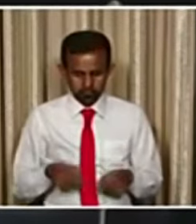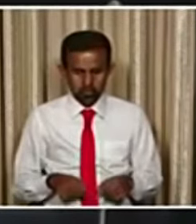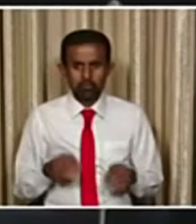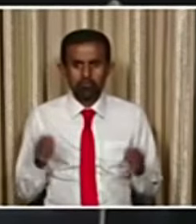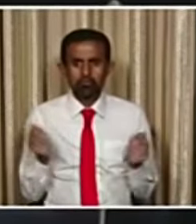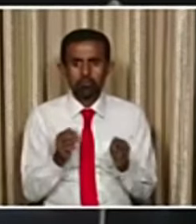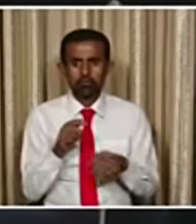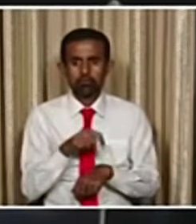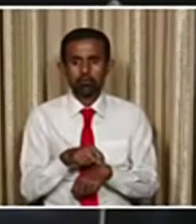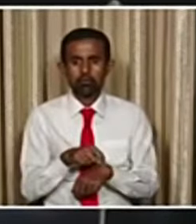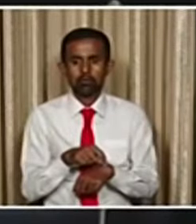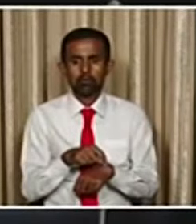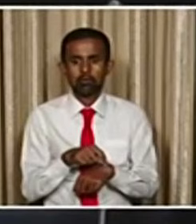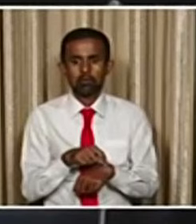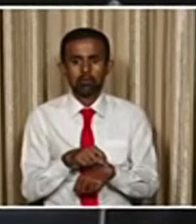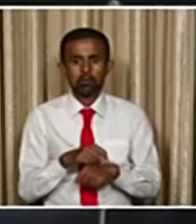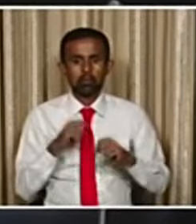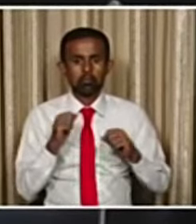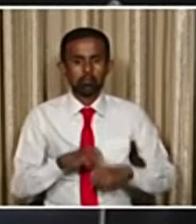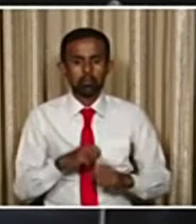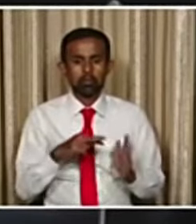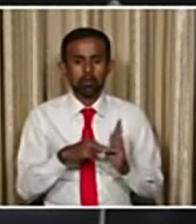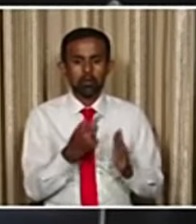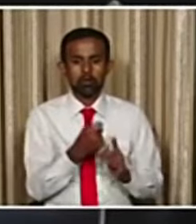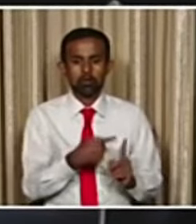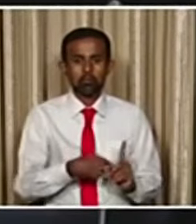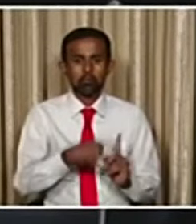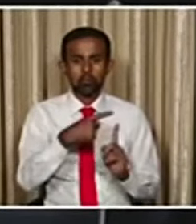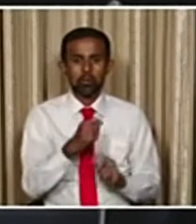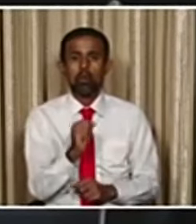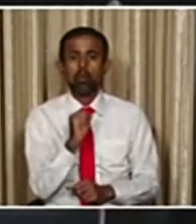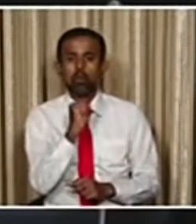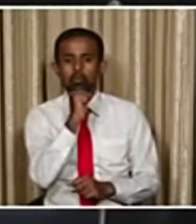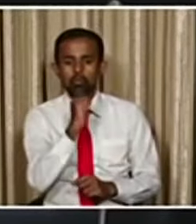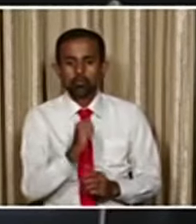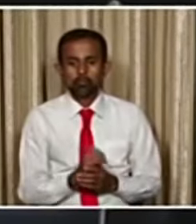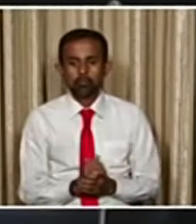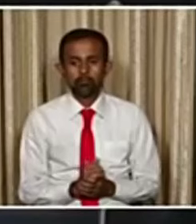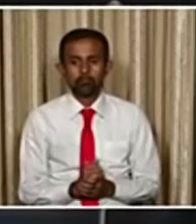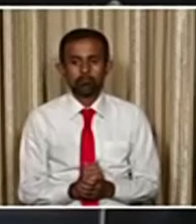ಮೆಚ್ಚರ ಕೆಟಿಕಾಲೇಕದಿ ಕಡಾವಡಿ ಆರ್ಥಿಕ ಗುಣಗಾಗತ್ತೆ ಕೋಮದಗೆ ಏನಕ್ಕೆ